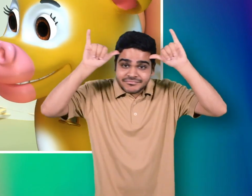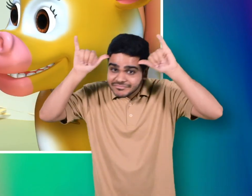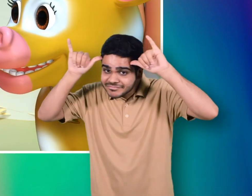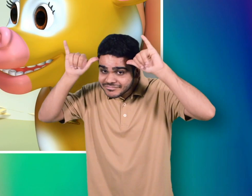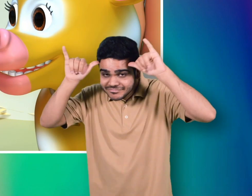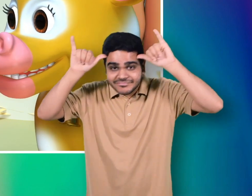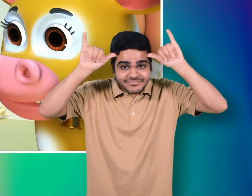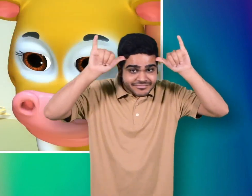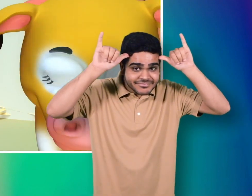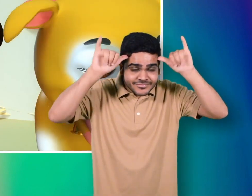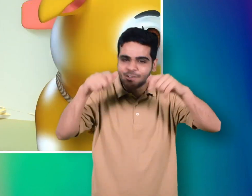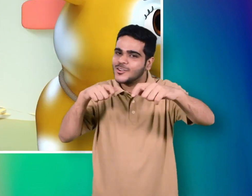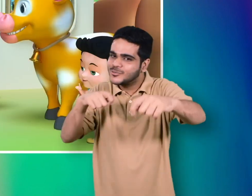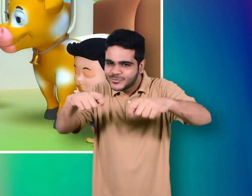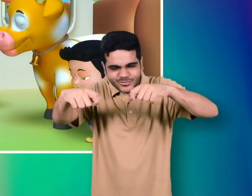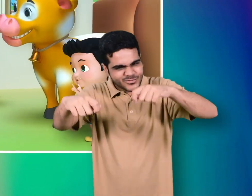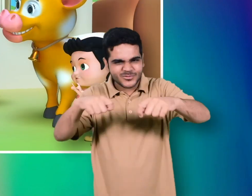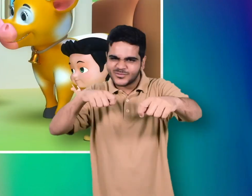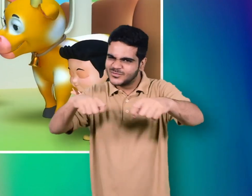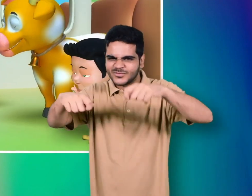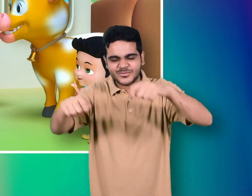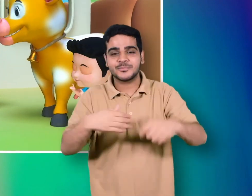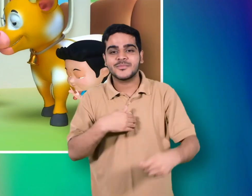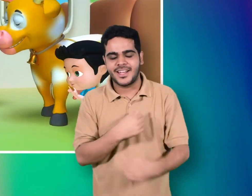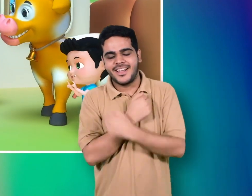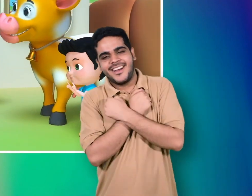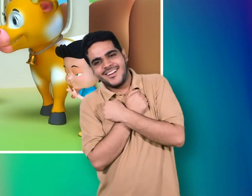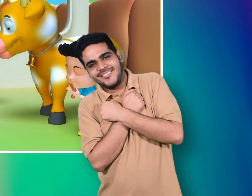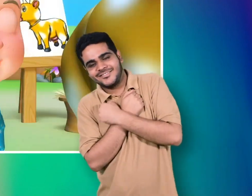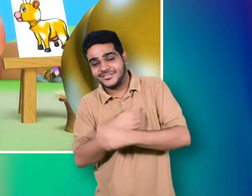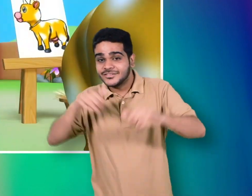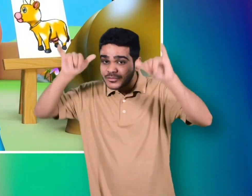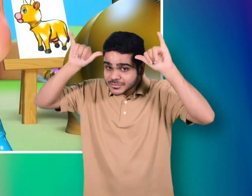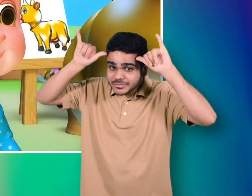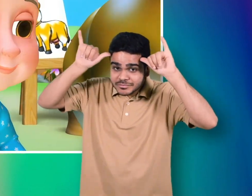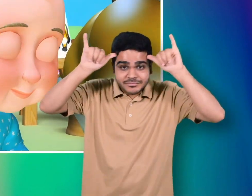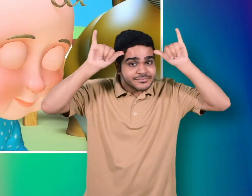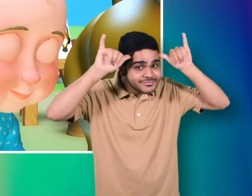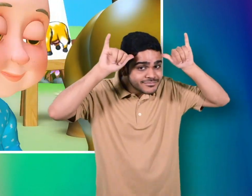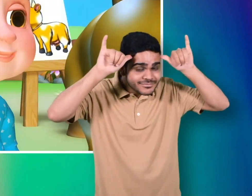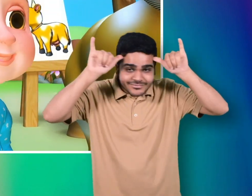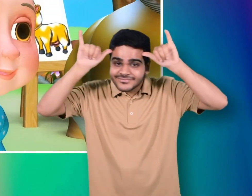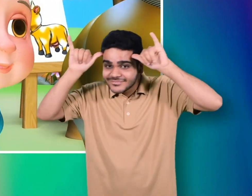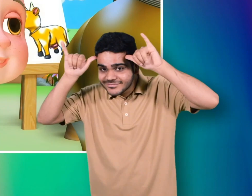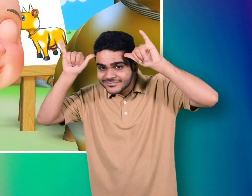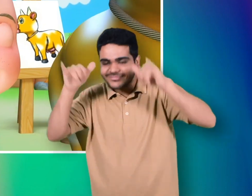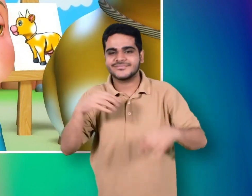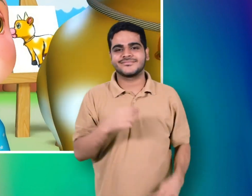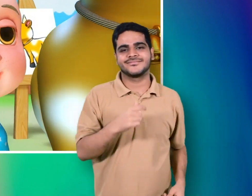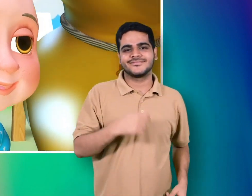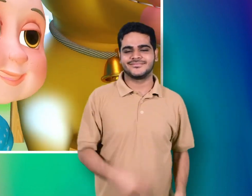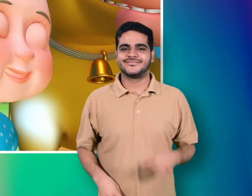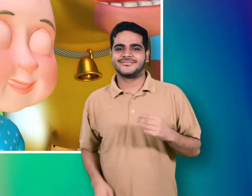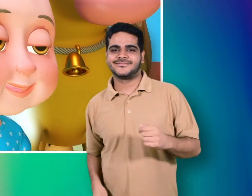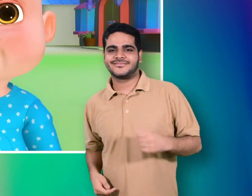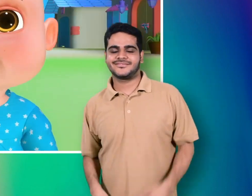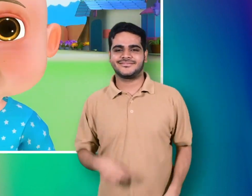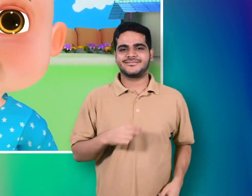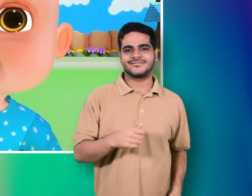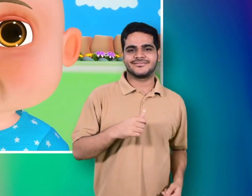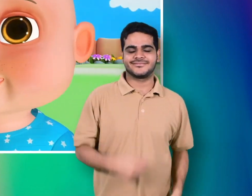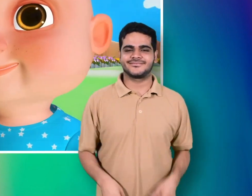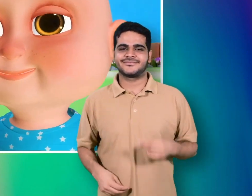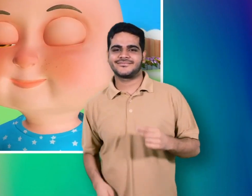मेरी गैया, प्यारी प्यारी मेरी गैया।